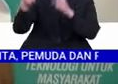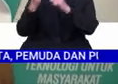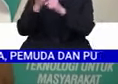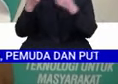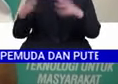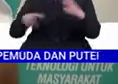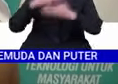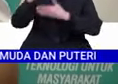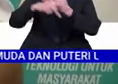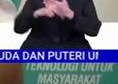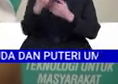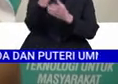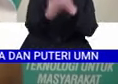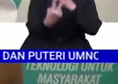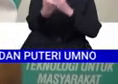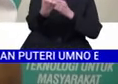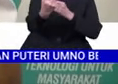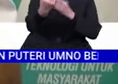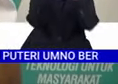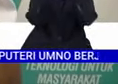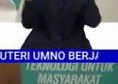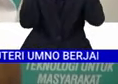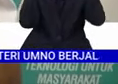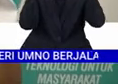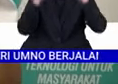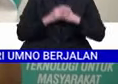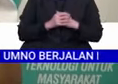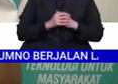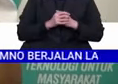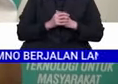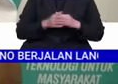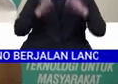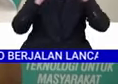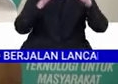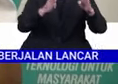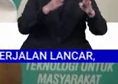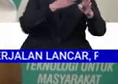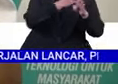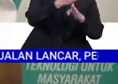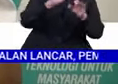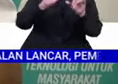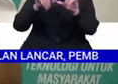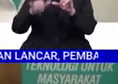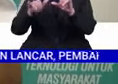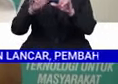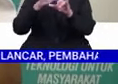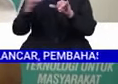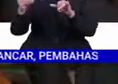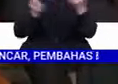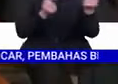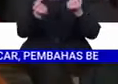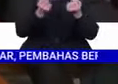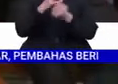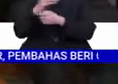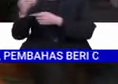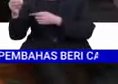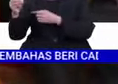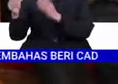dahan bogem duit jajan Ini dijalankan dengan memfokuskan bidang jutaan otomotif dan 7 Trans mekatronik